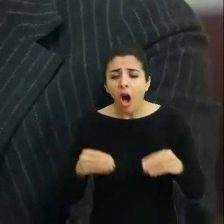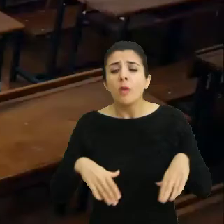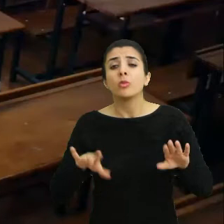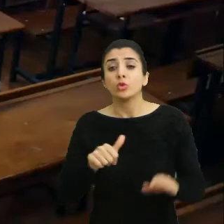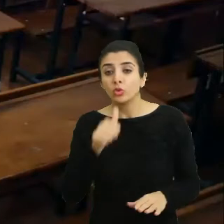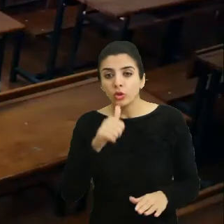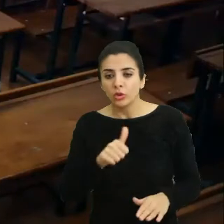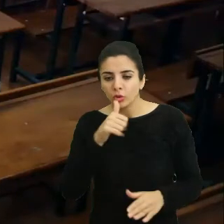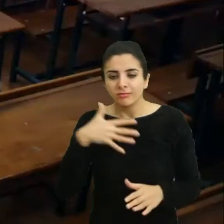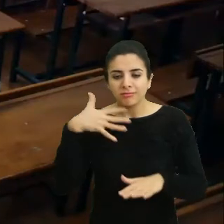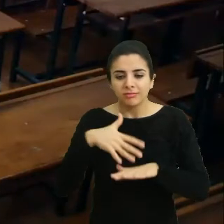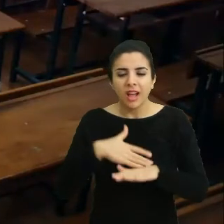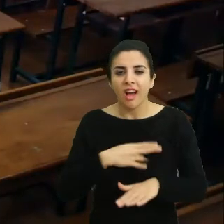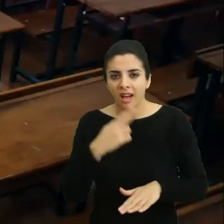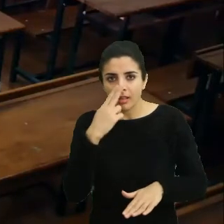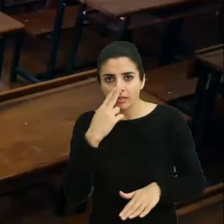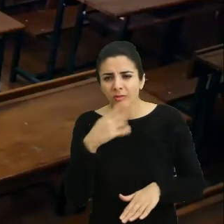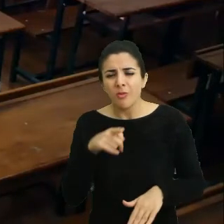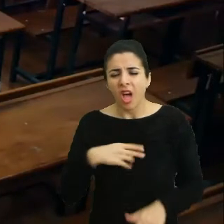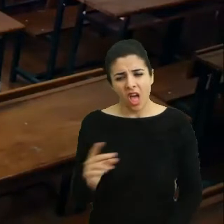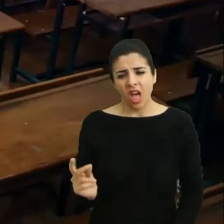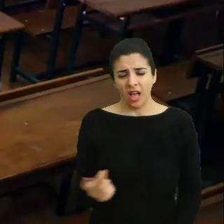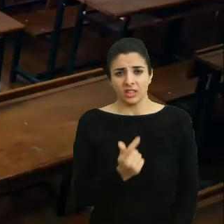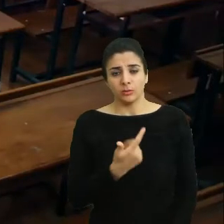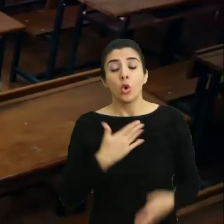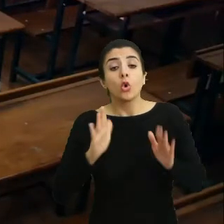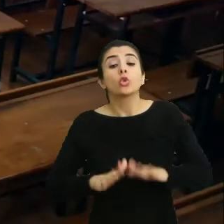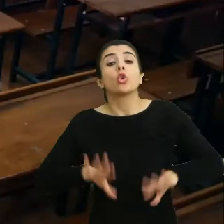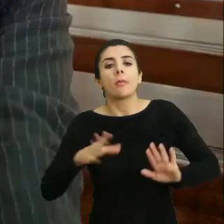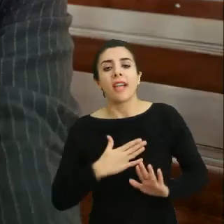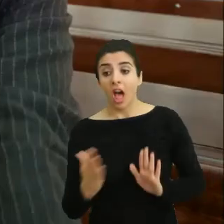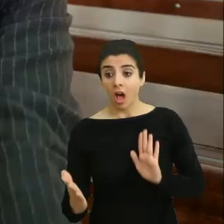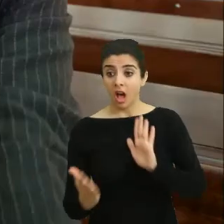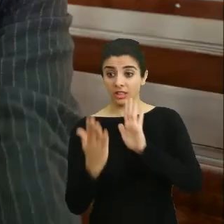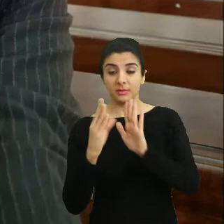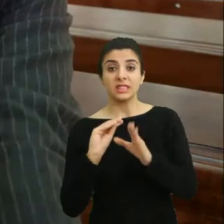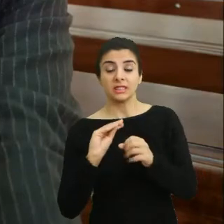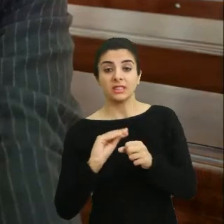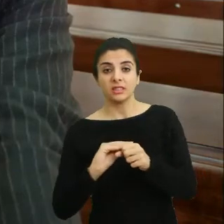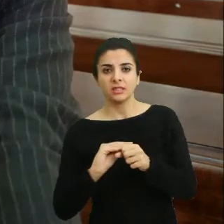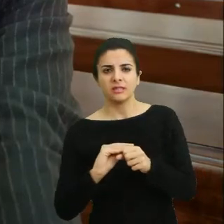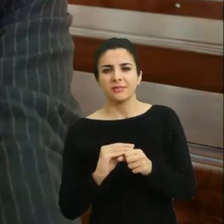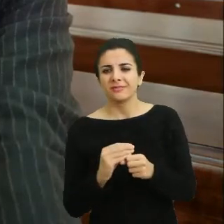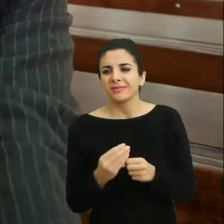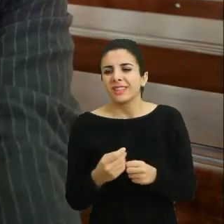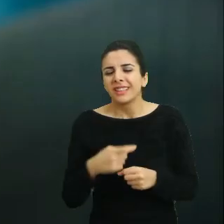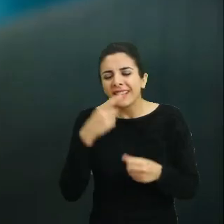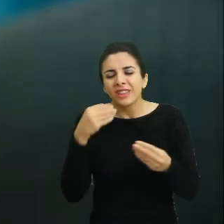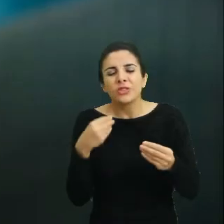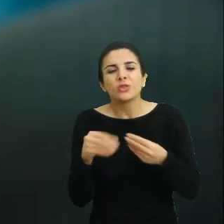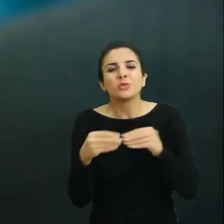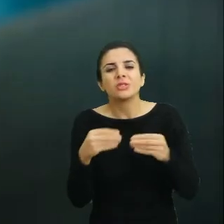kızlar. İşte artık kaçmak. İşte durmadan karşımızdayken bile ılık ev